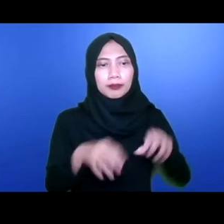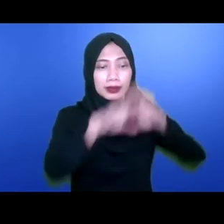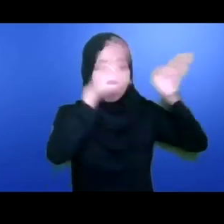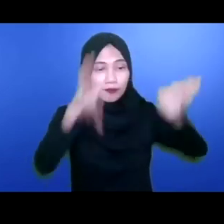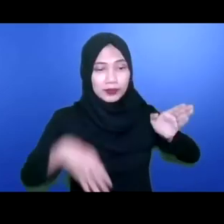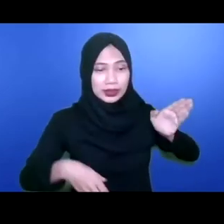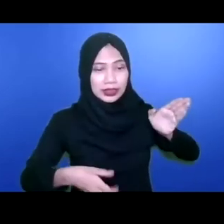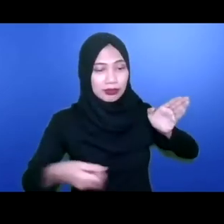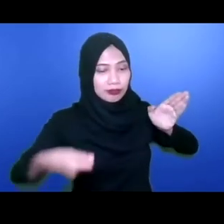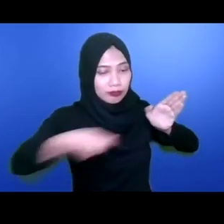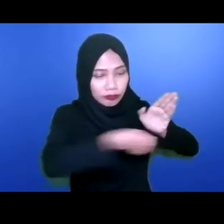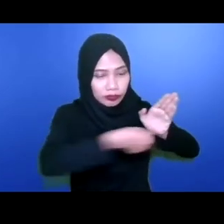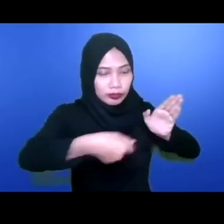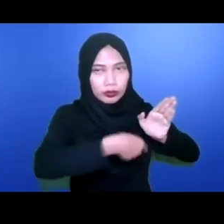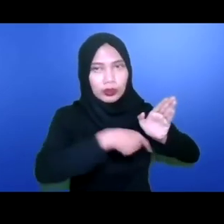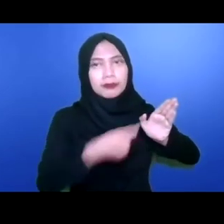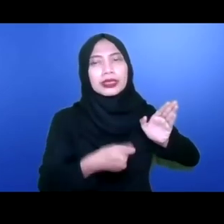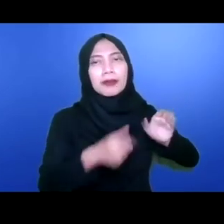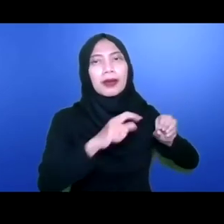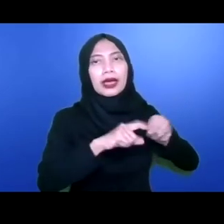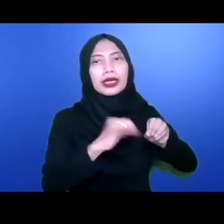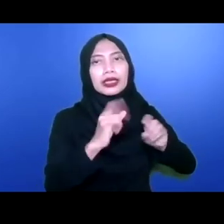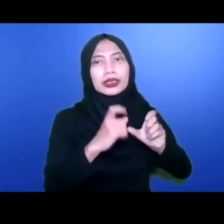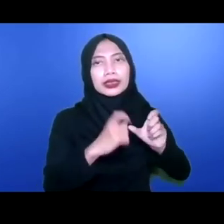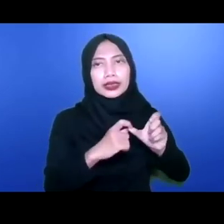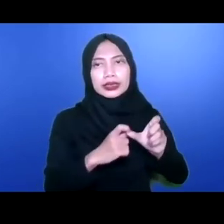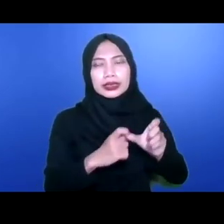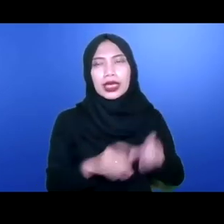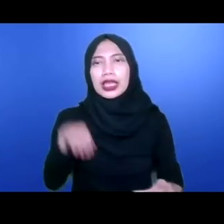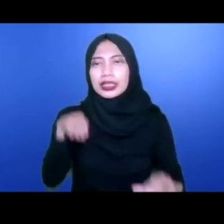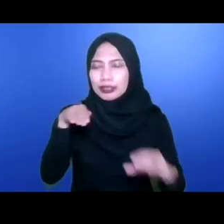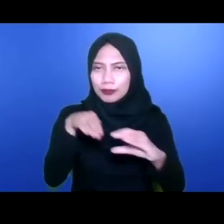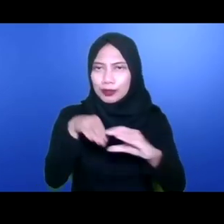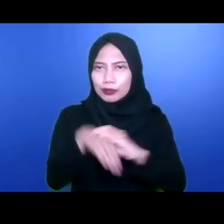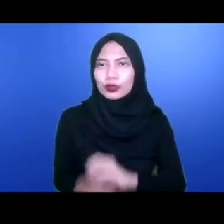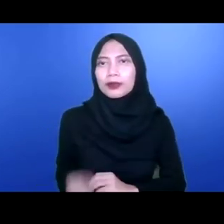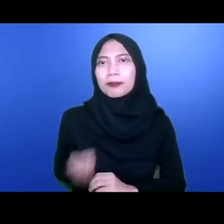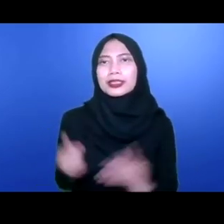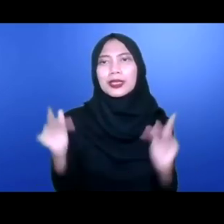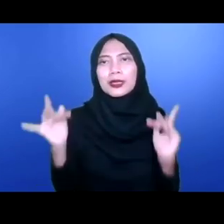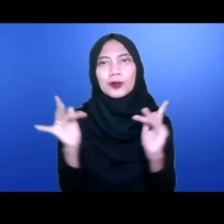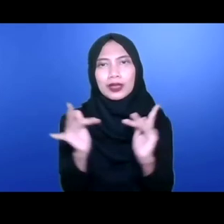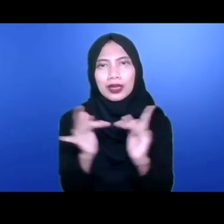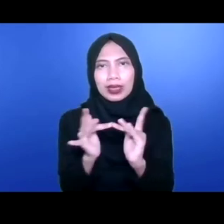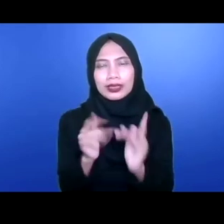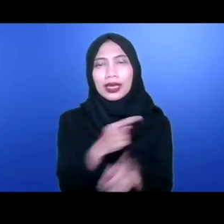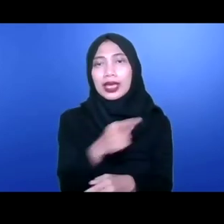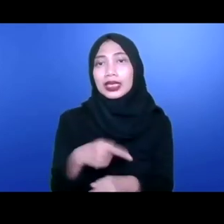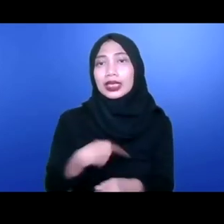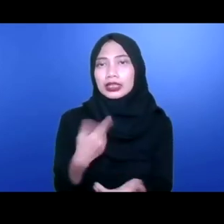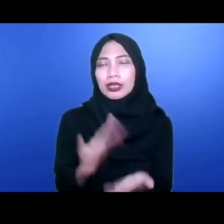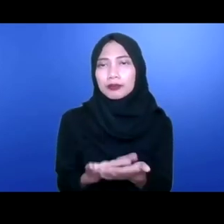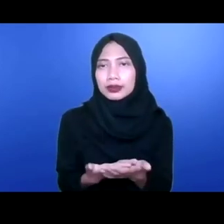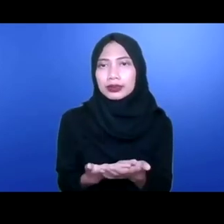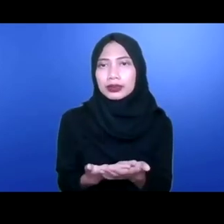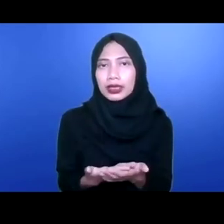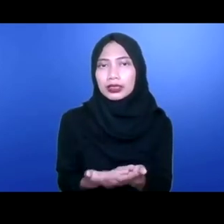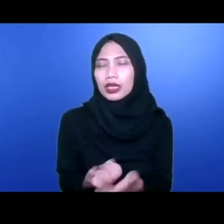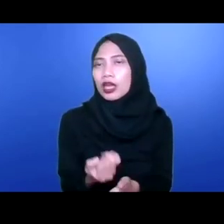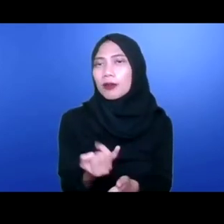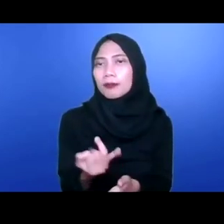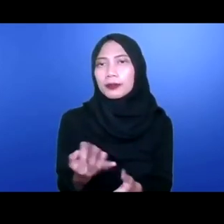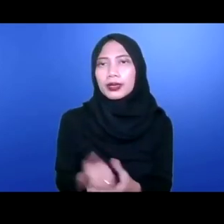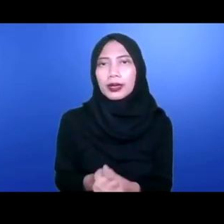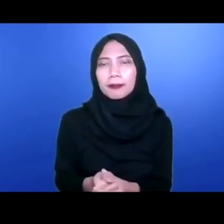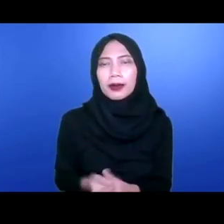ajak menggunakan Kris. Termasuk di e-commerce, kita minta beberapa e-commerce untuk mulai